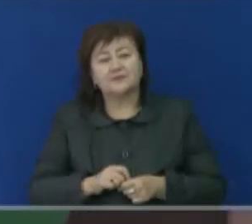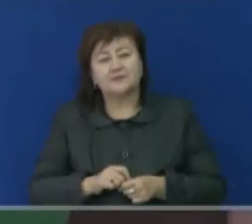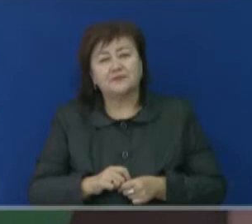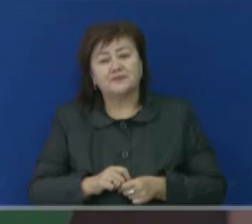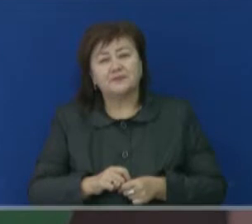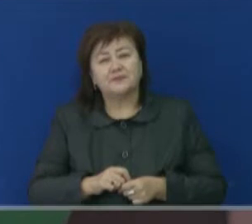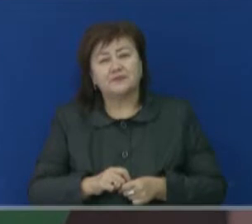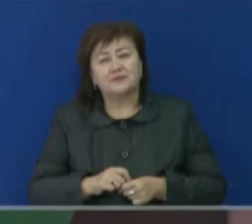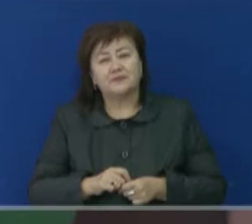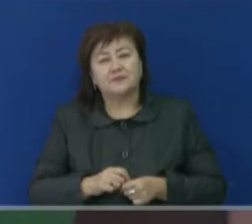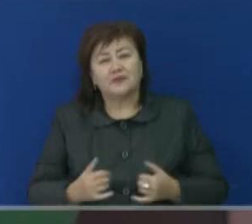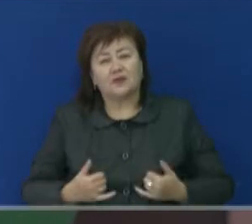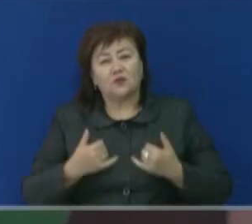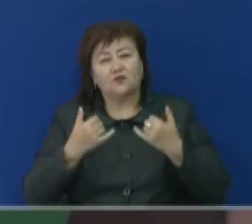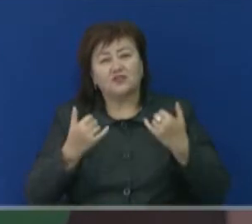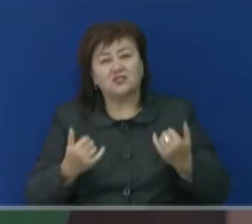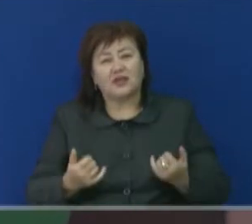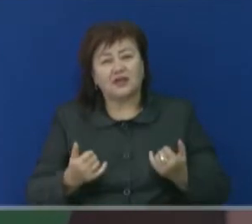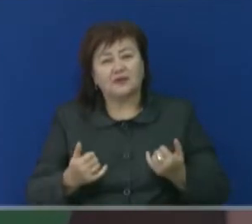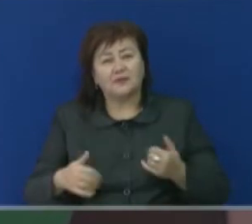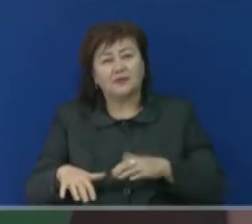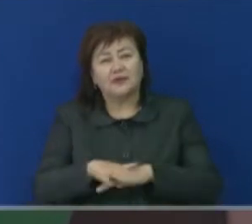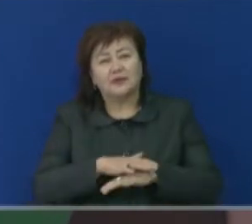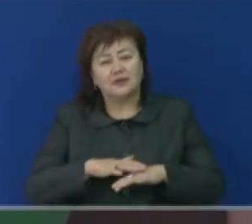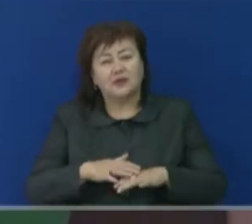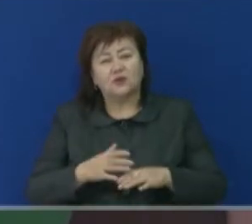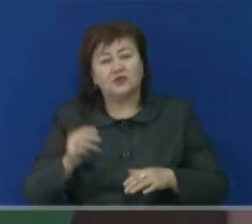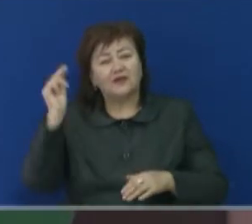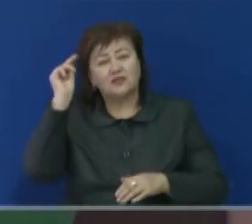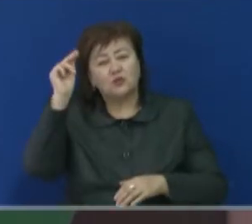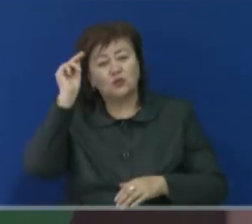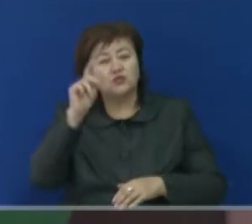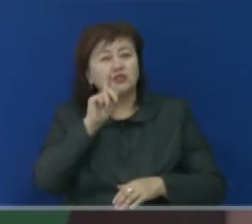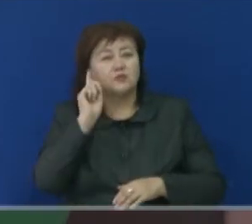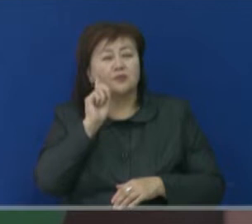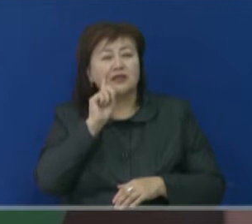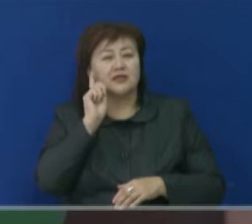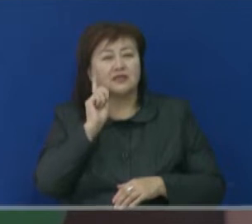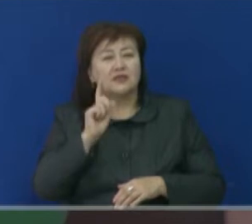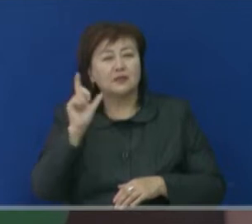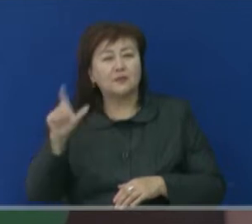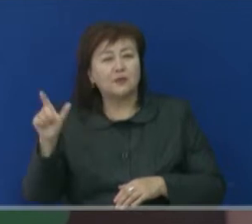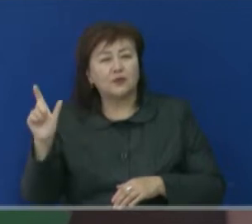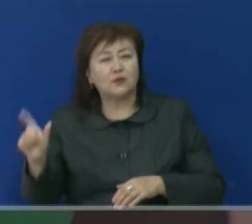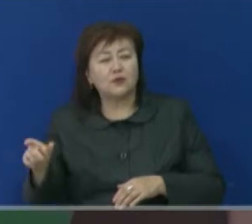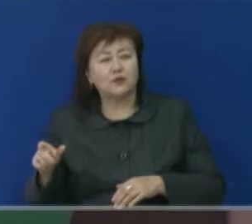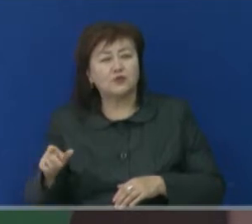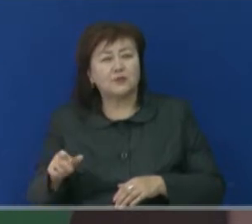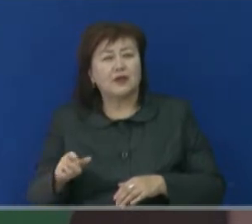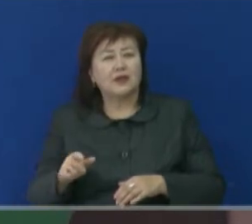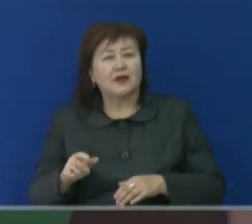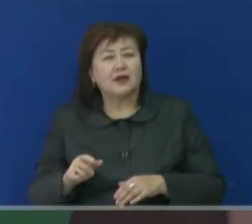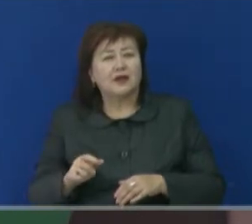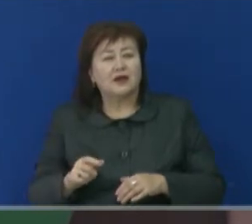Қадірлі ағайын, жастарымызға имандылықты үйретейік. Ла илаха илляллах Мухаммадур Расулла